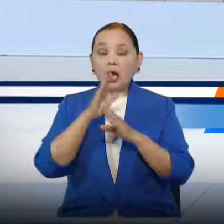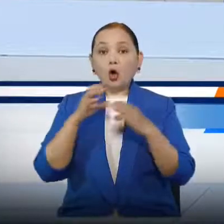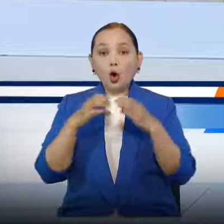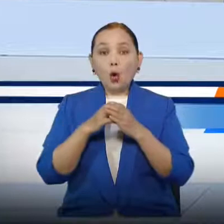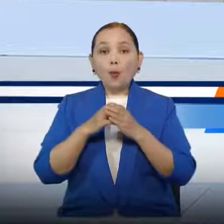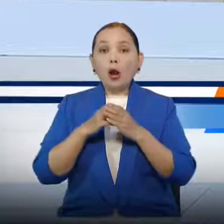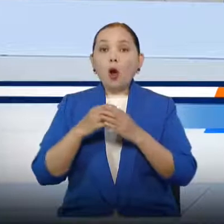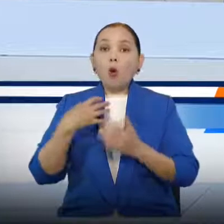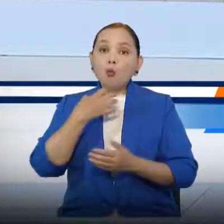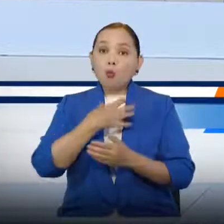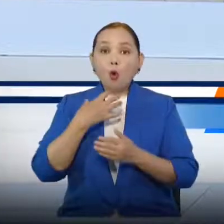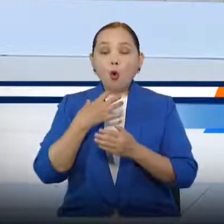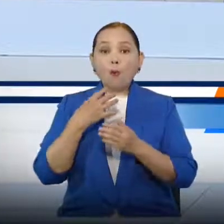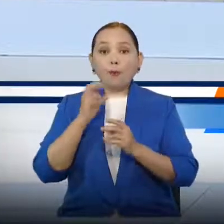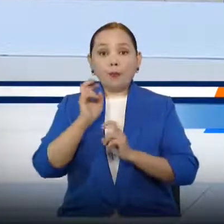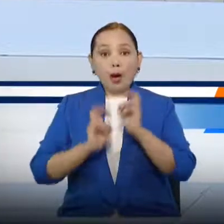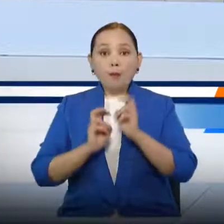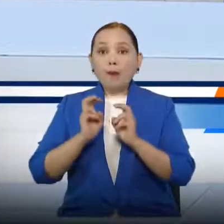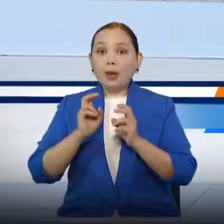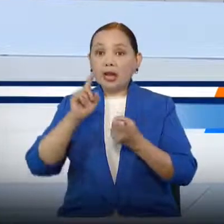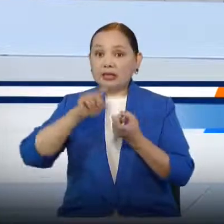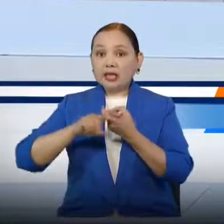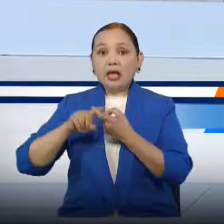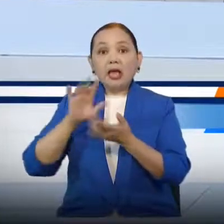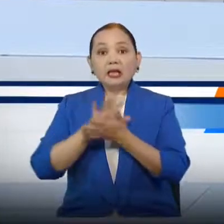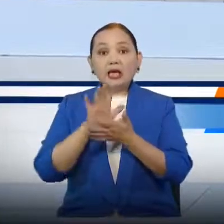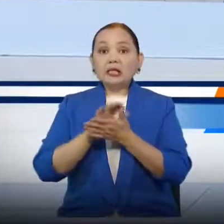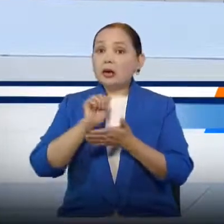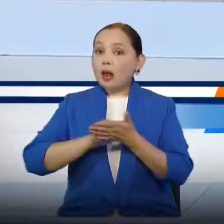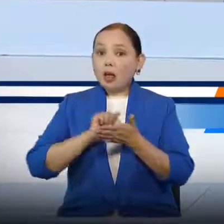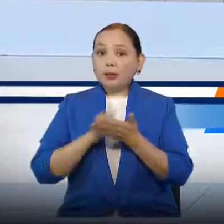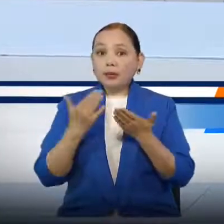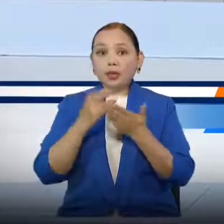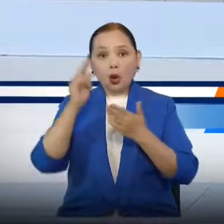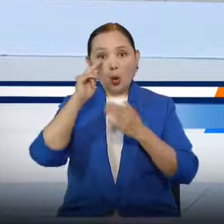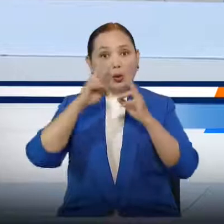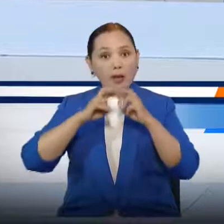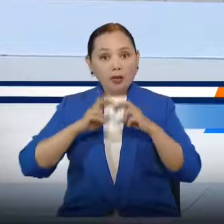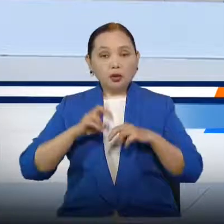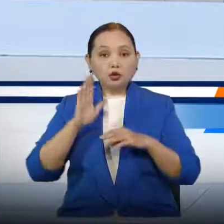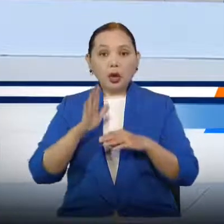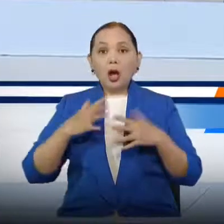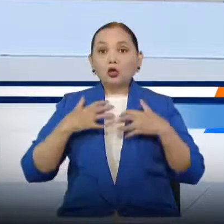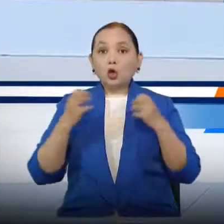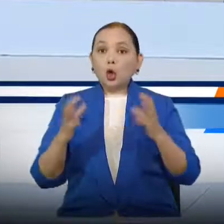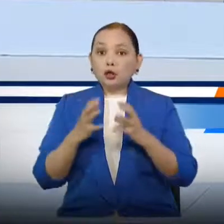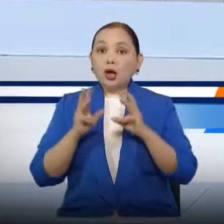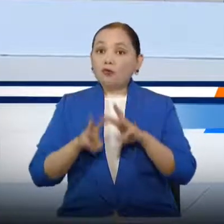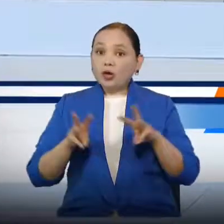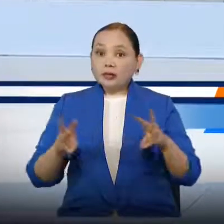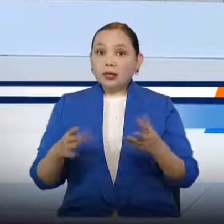korxona, ya'ni muqim manbalardan tashlanayotgan ifloslanishni kuzatsa, o'rgansa, Sog'liqni saqlash vazirligi